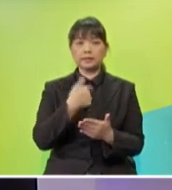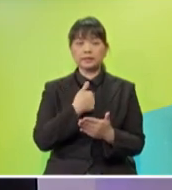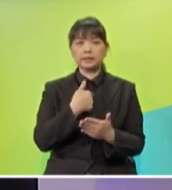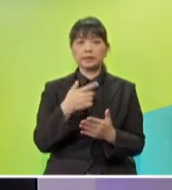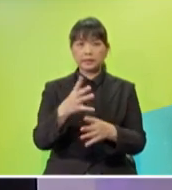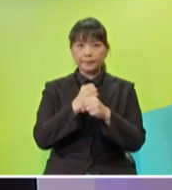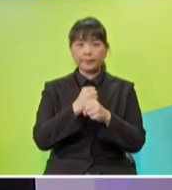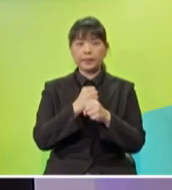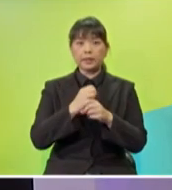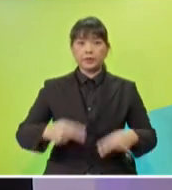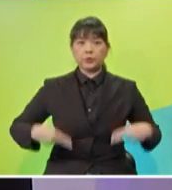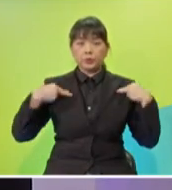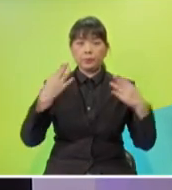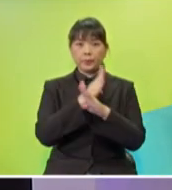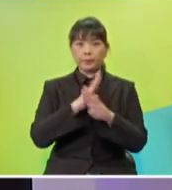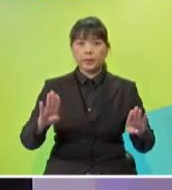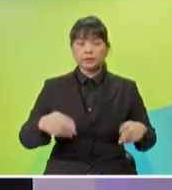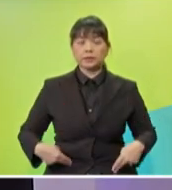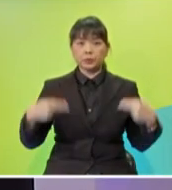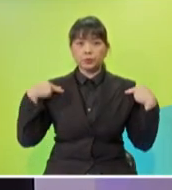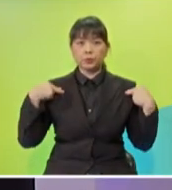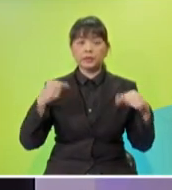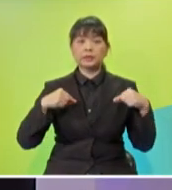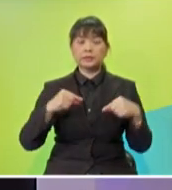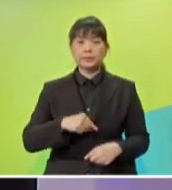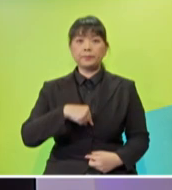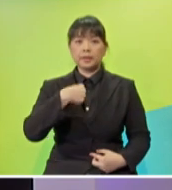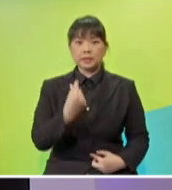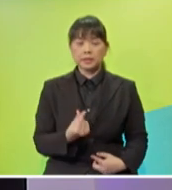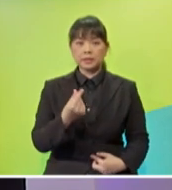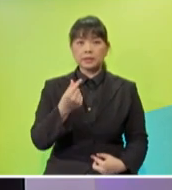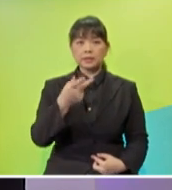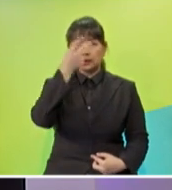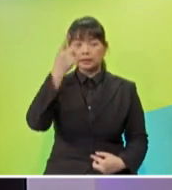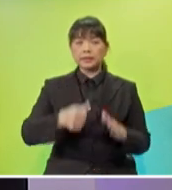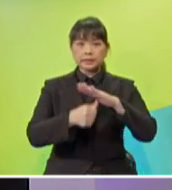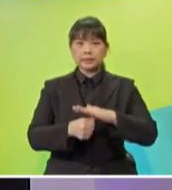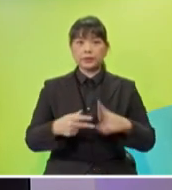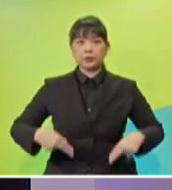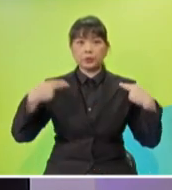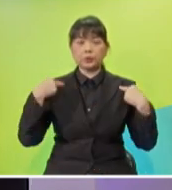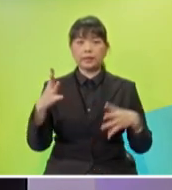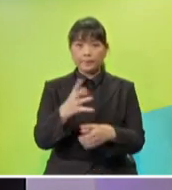bebas hidup gembira karena tekanan hidup dapat dikawal